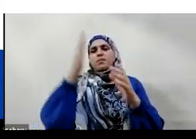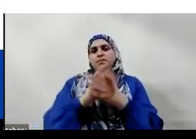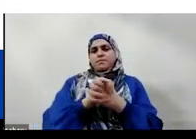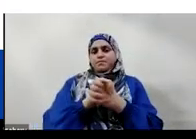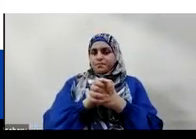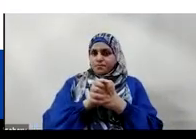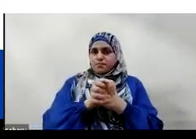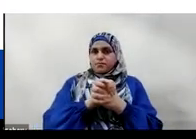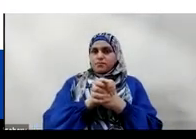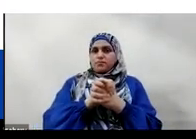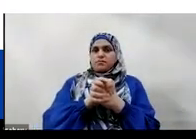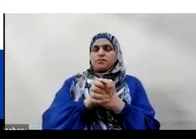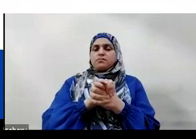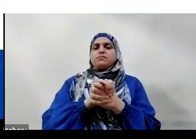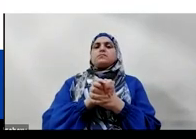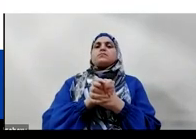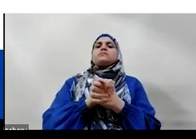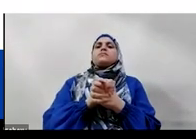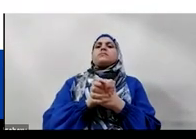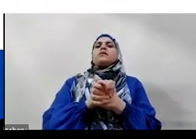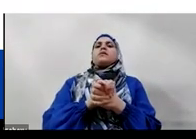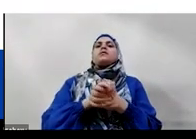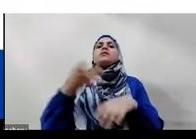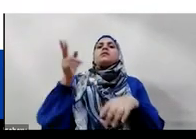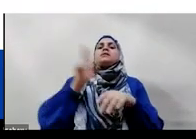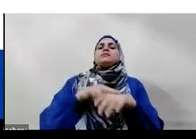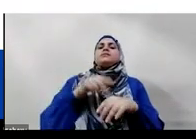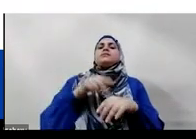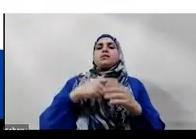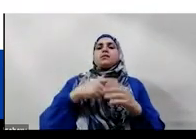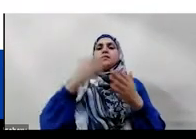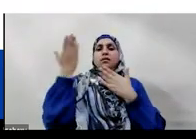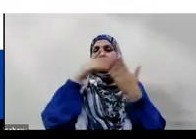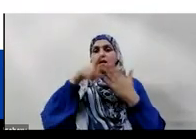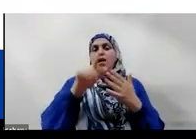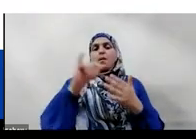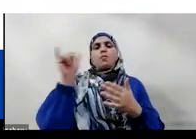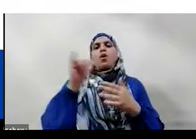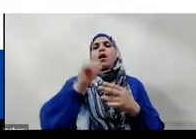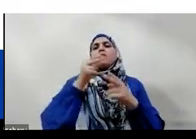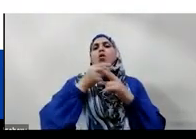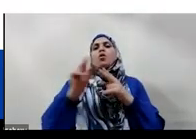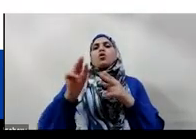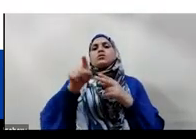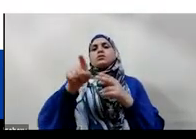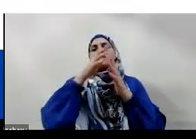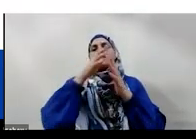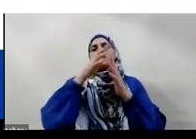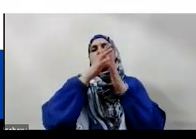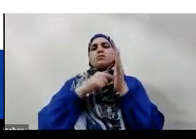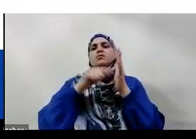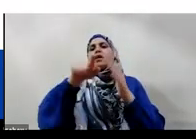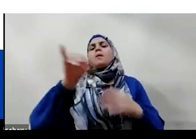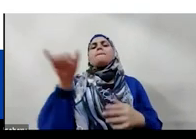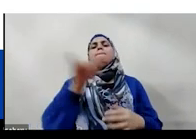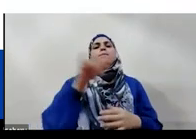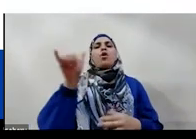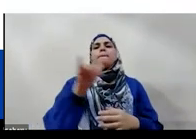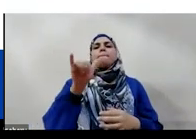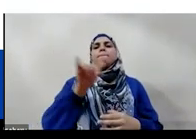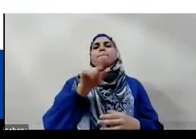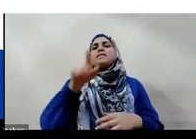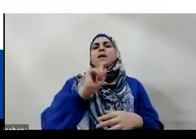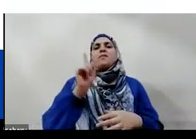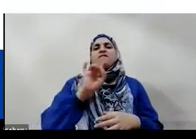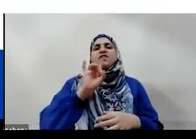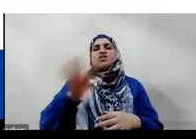المستقبل. الستادي ريسيرش اوبجكتيف جزء مهم من الابلكيشن بتاع حضرتك، وهو جزء مطلوب، ما